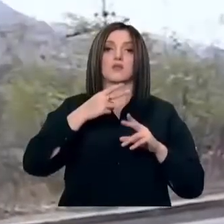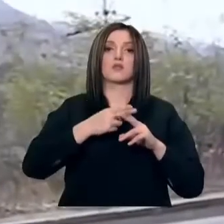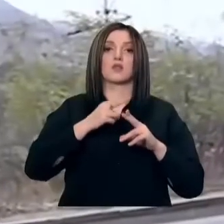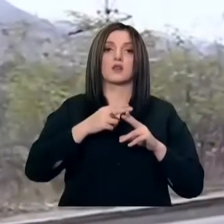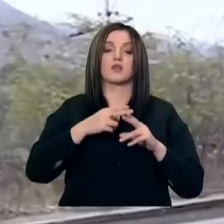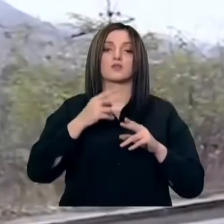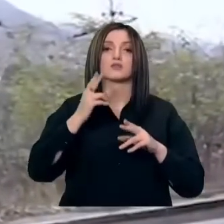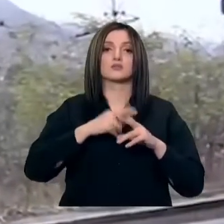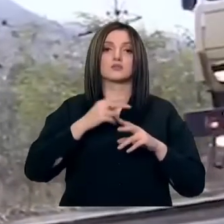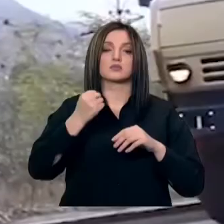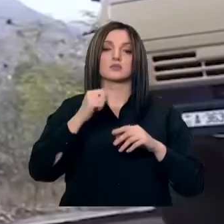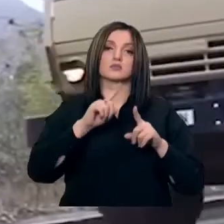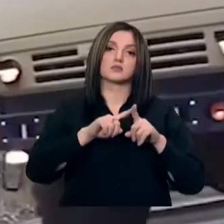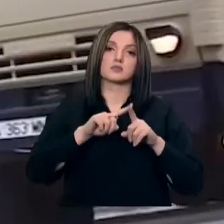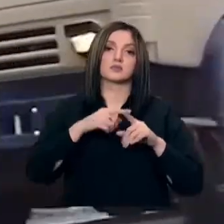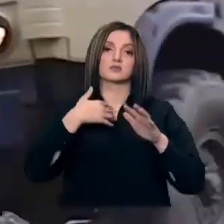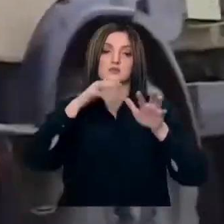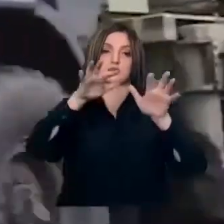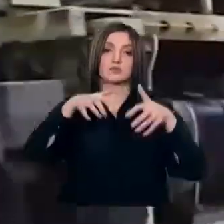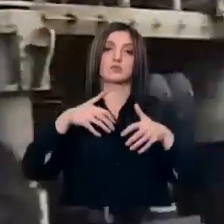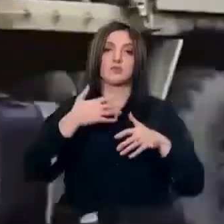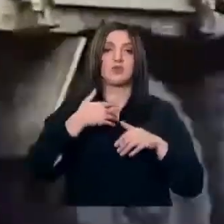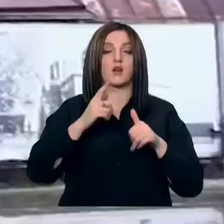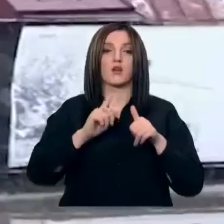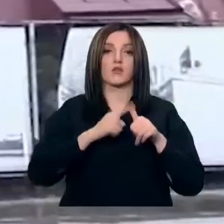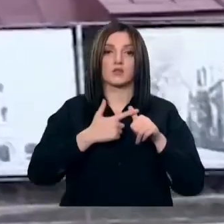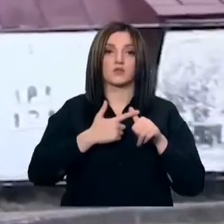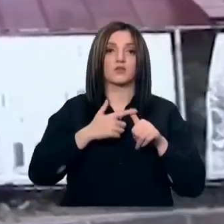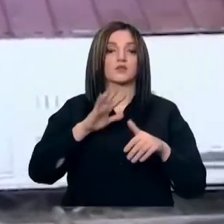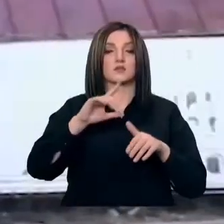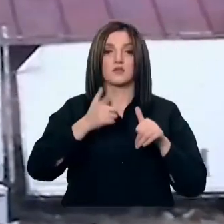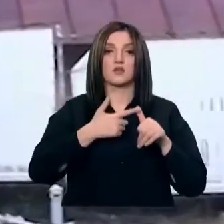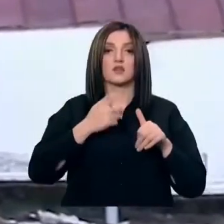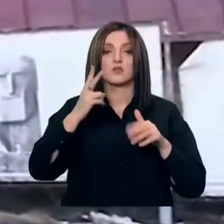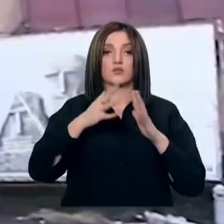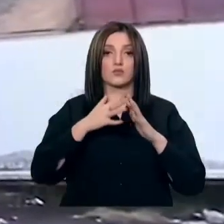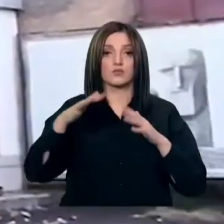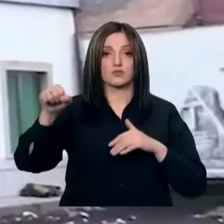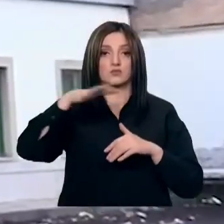yumruq hesabına aldı. Aldı ki, bir daha vətənimizə namərd əli uzanmasın.